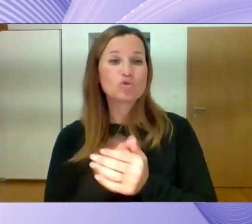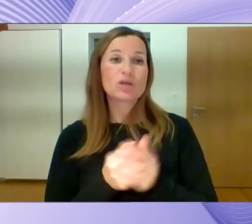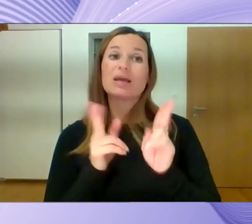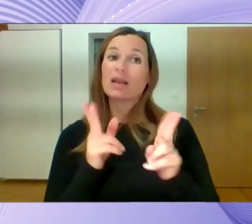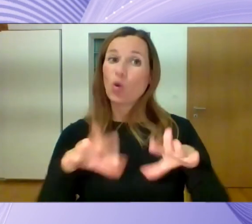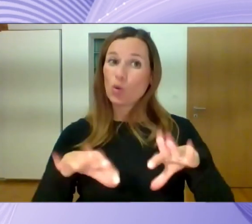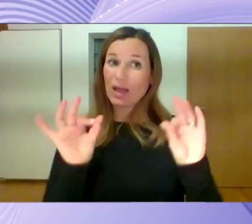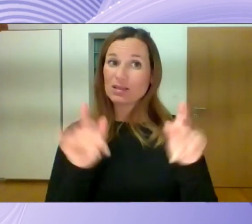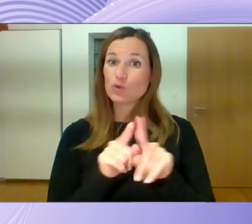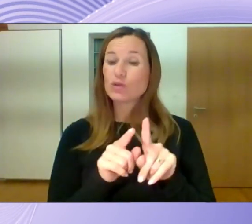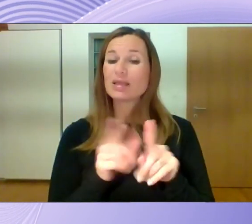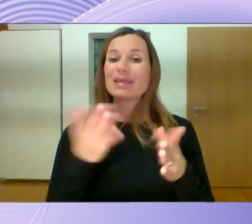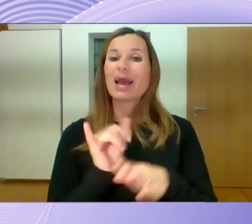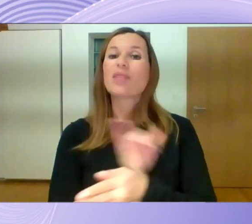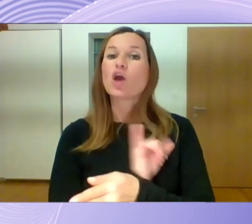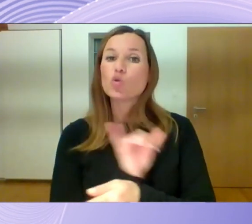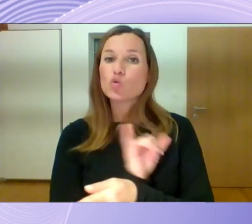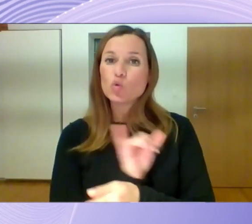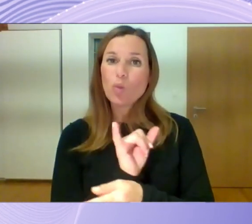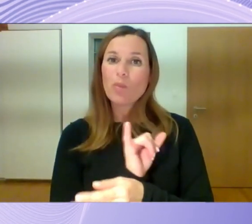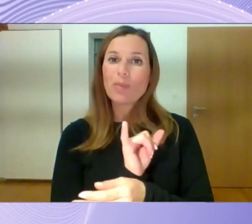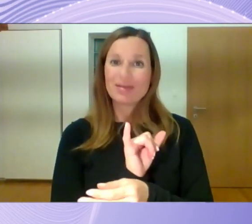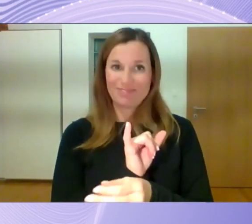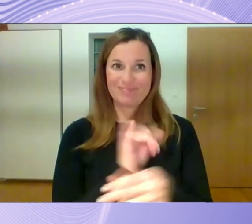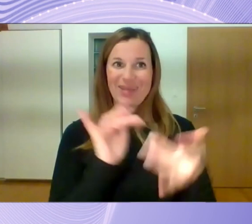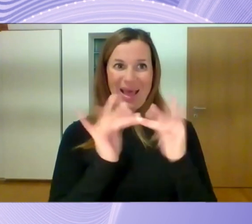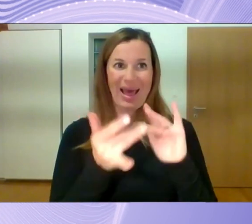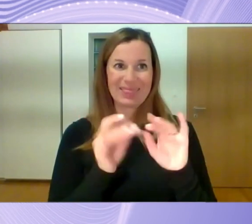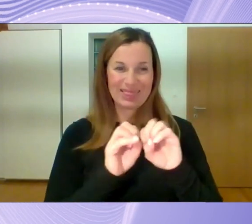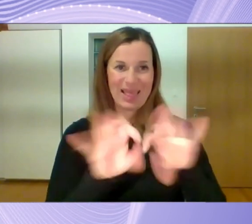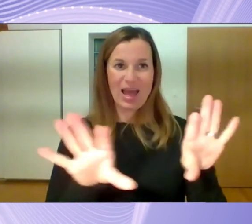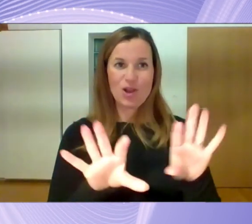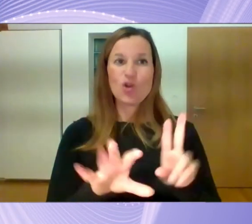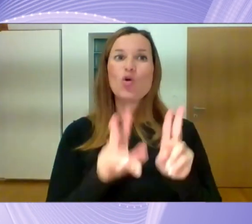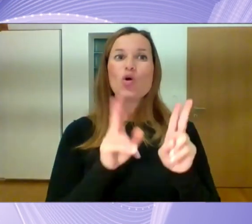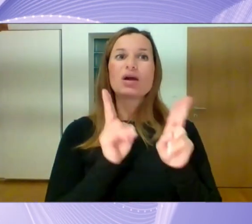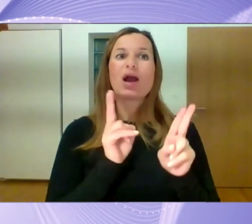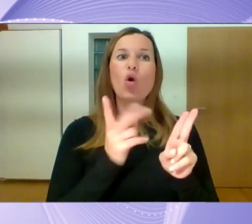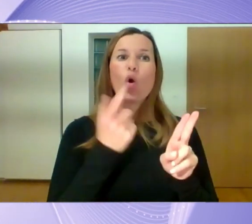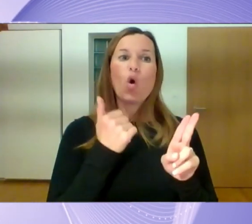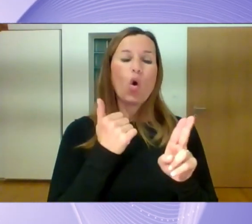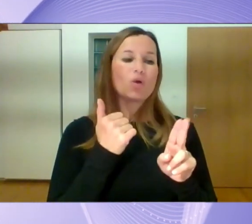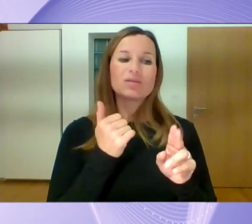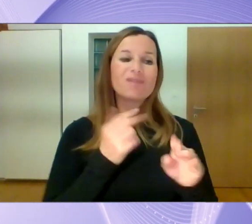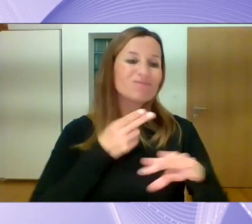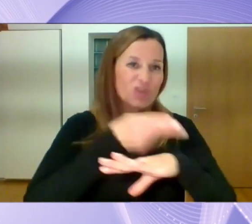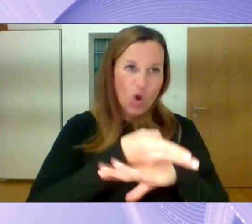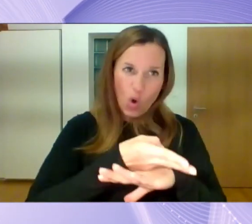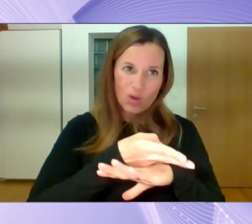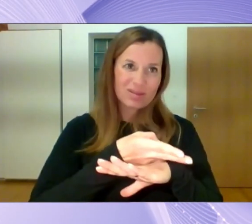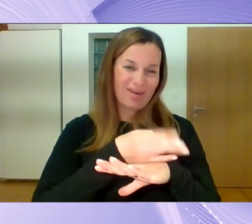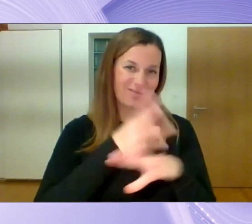našem YouTube kanalu, kjer so v bistvu kako od praga, pa potem do prostorov prilagoditi